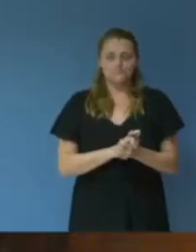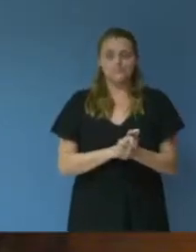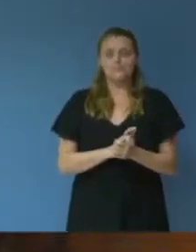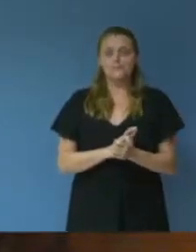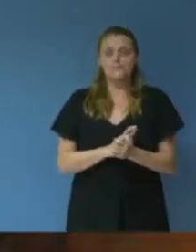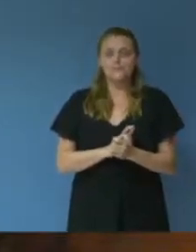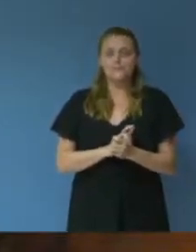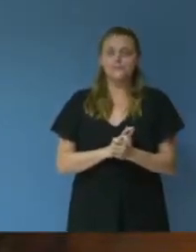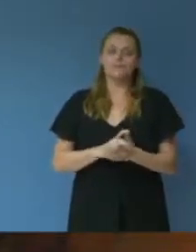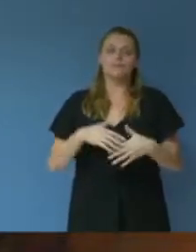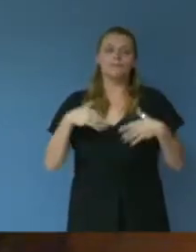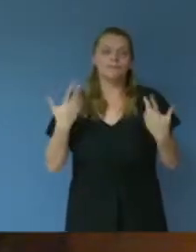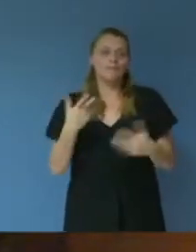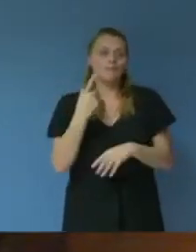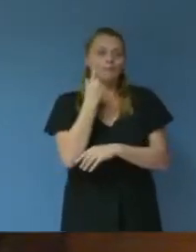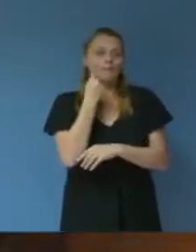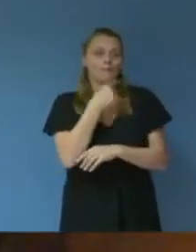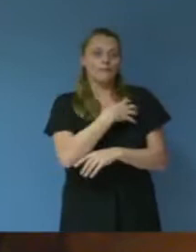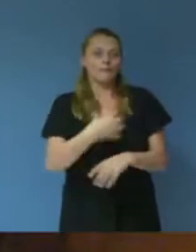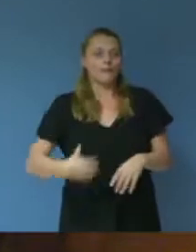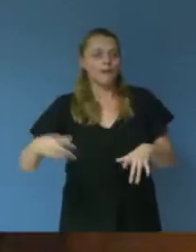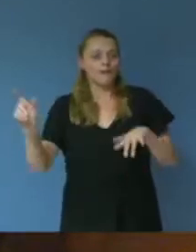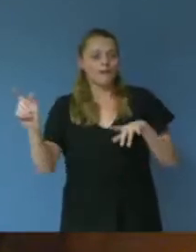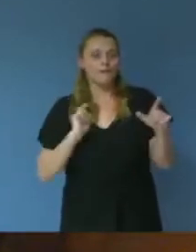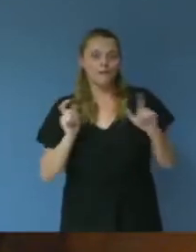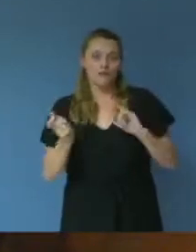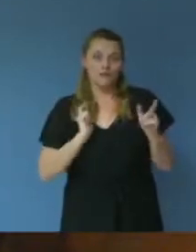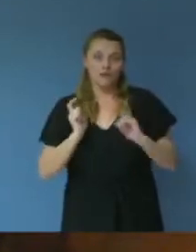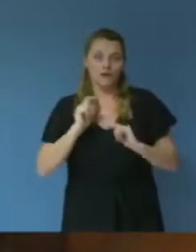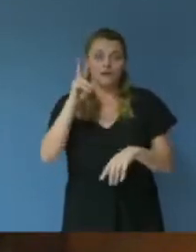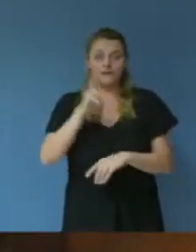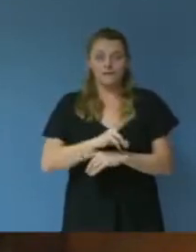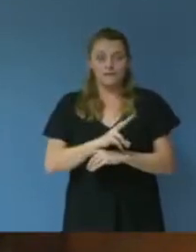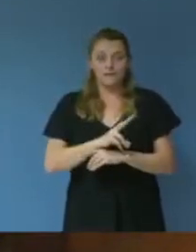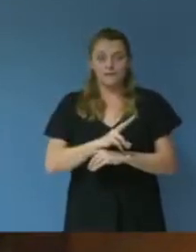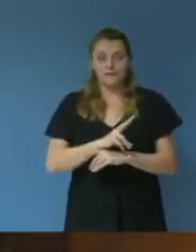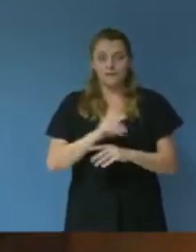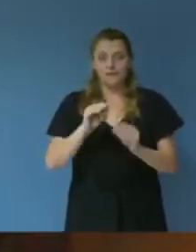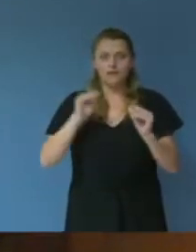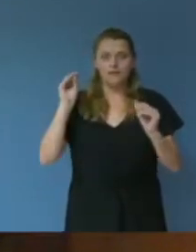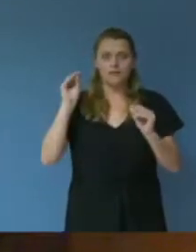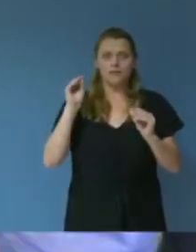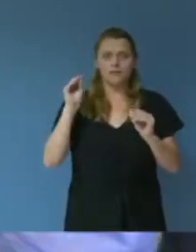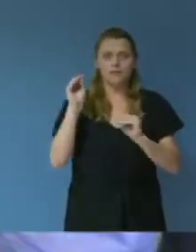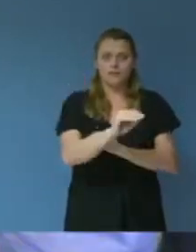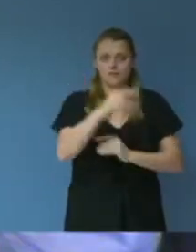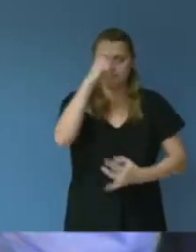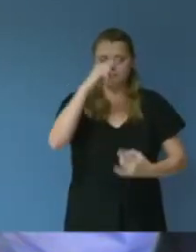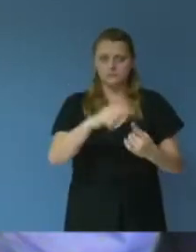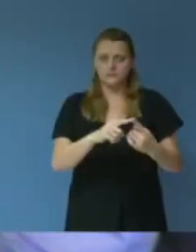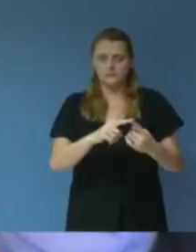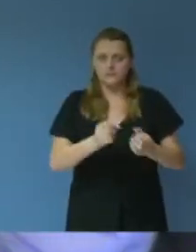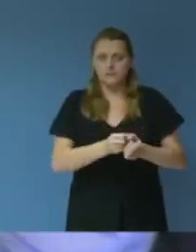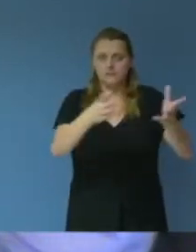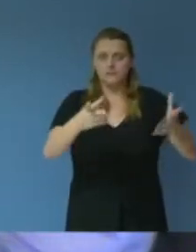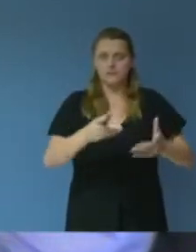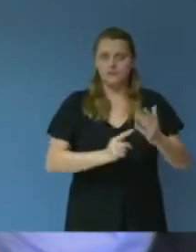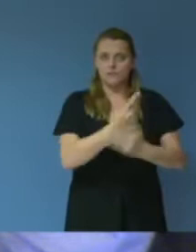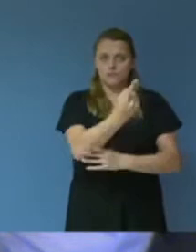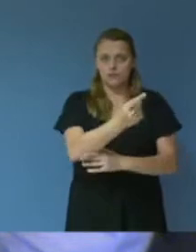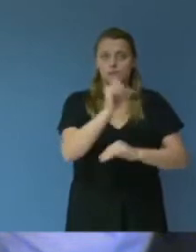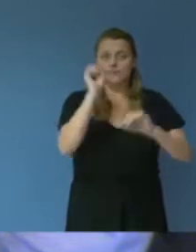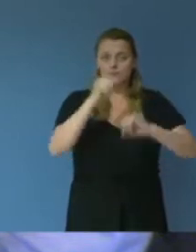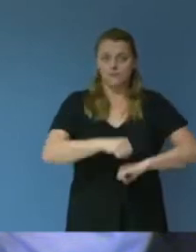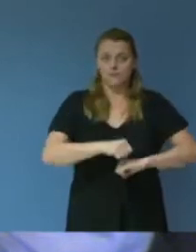Monsieur le maire, chers collègues, le rapport sur la situation en matière de développement durable présente de nombreux axes d'efforts accomplis. Je pense en particulier aux aménagements de